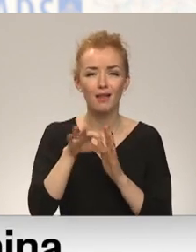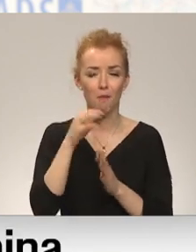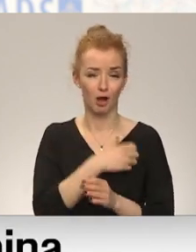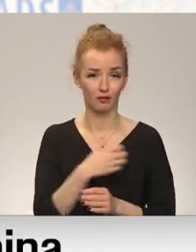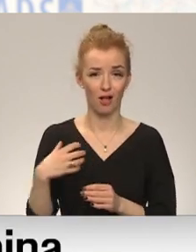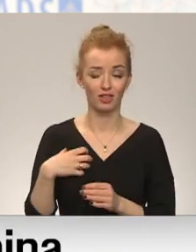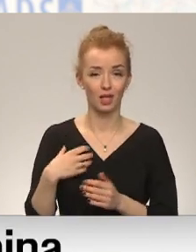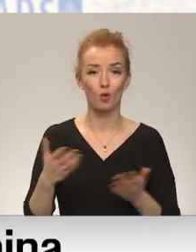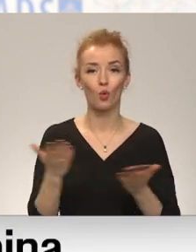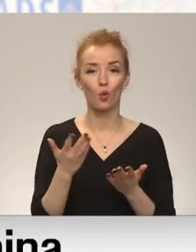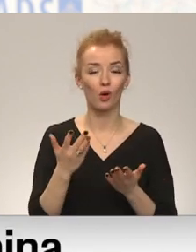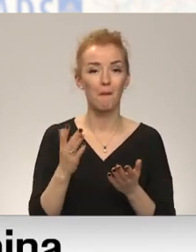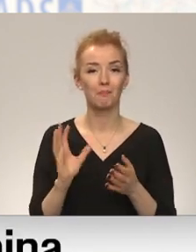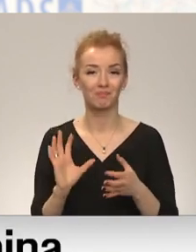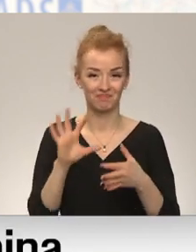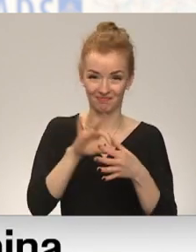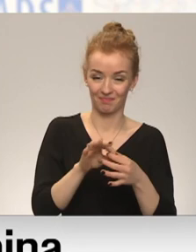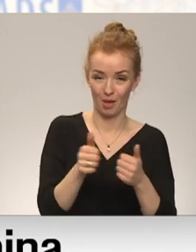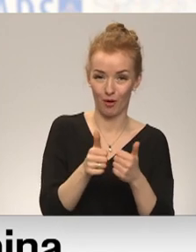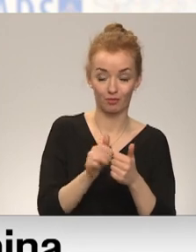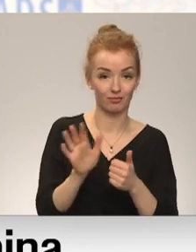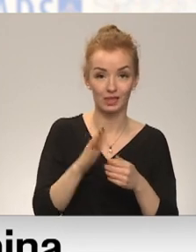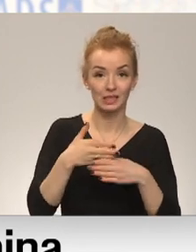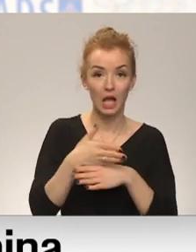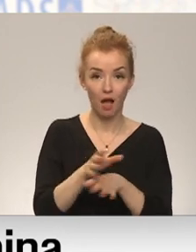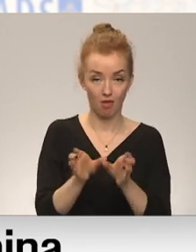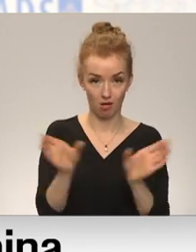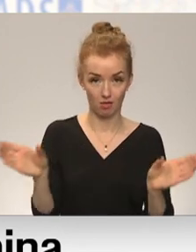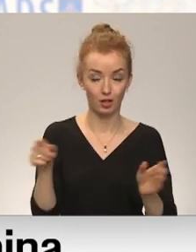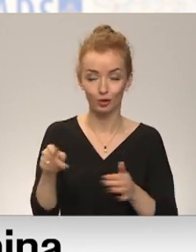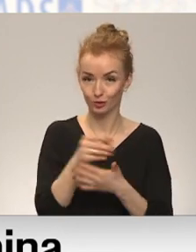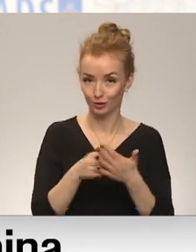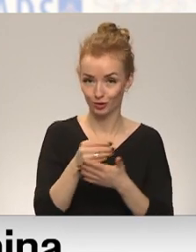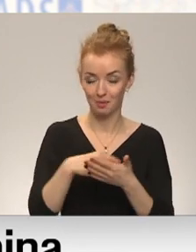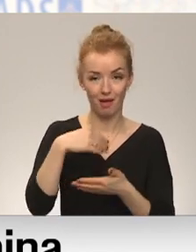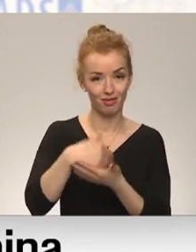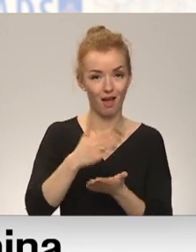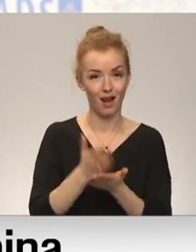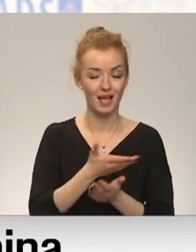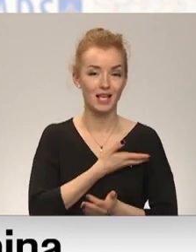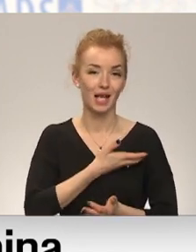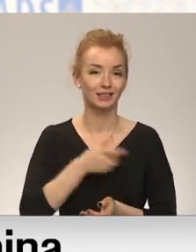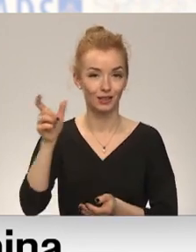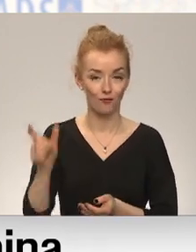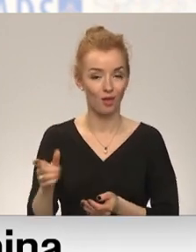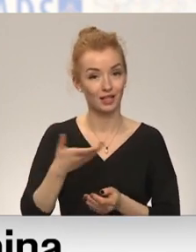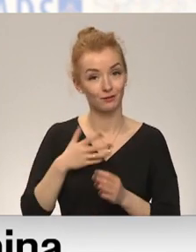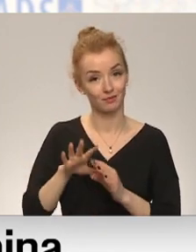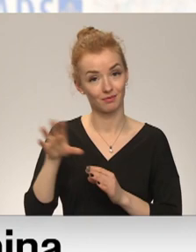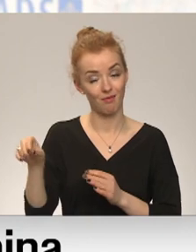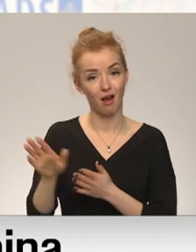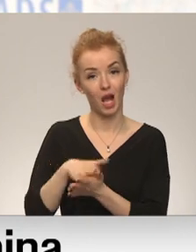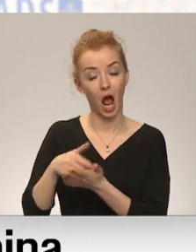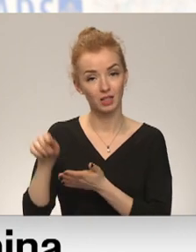nevis vienkārši pievienoja kādai citai, bet sadalījas pusēm. Tas nozīmē, ka daļa iedzīvotāji šobrīd dzīvo